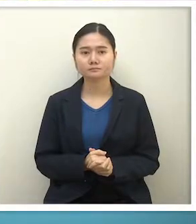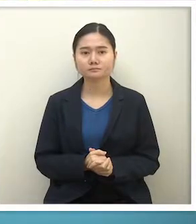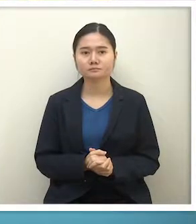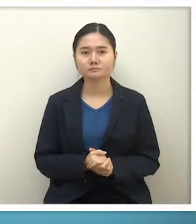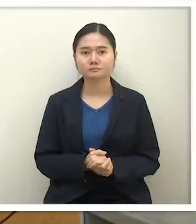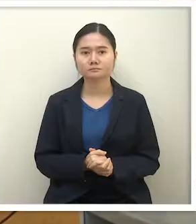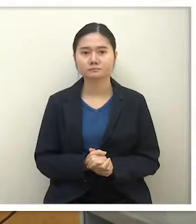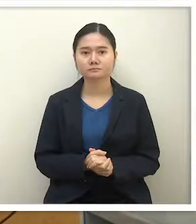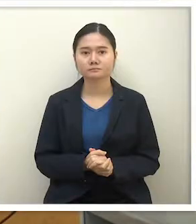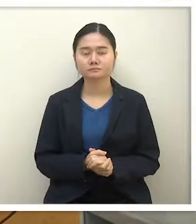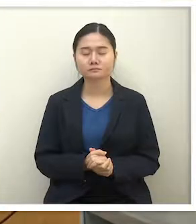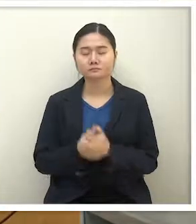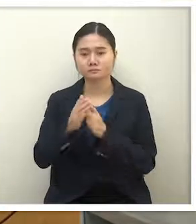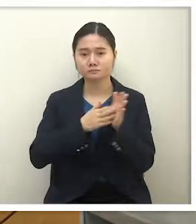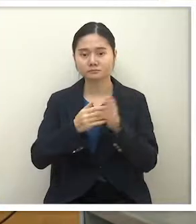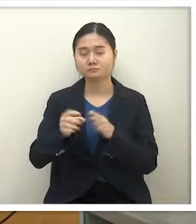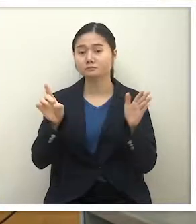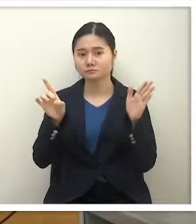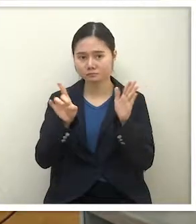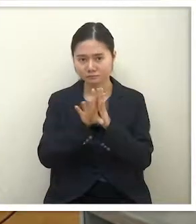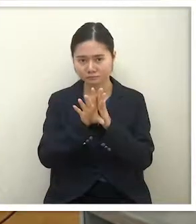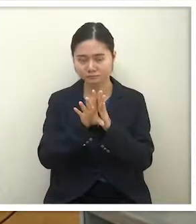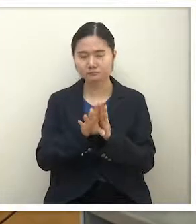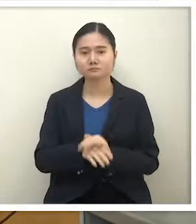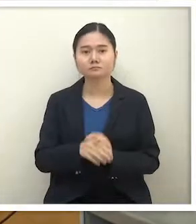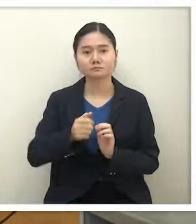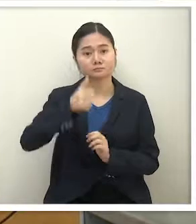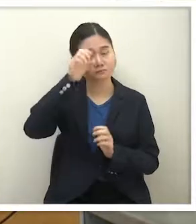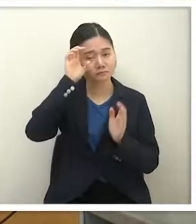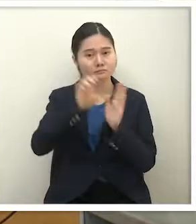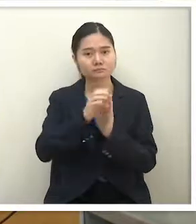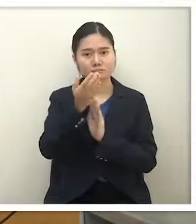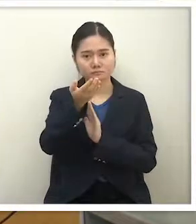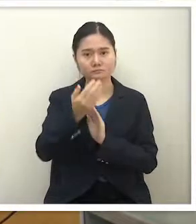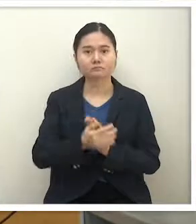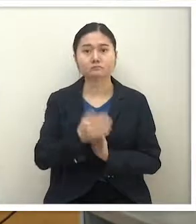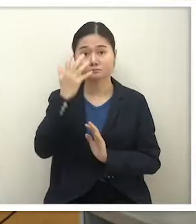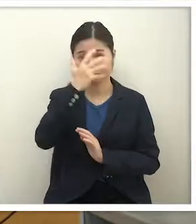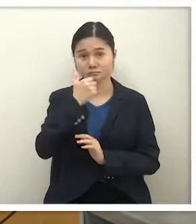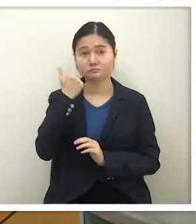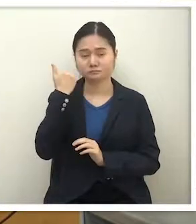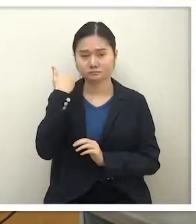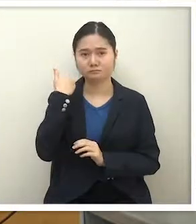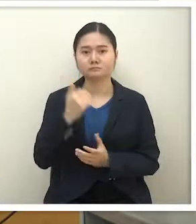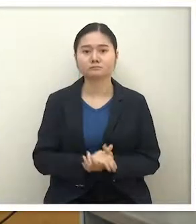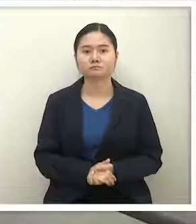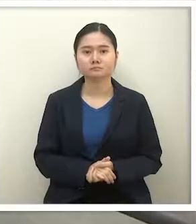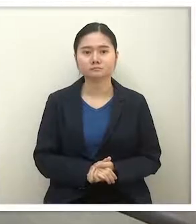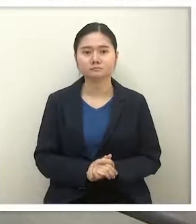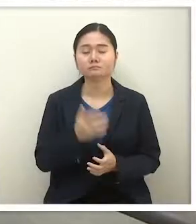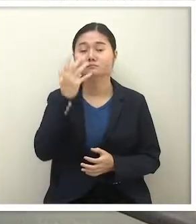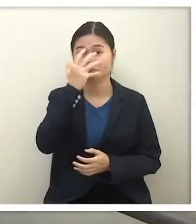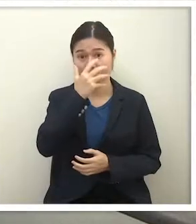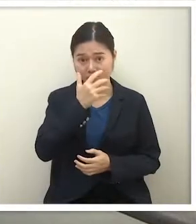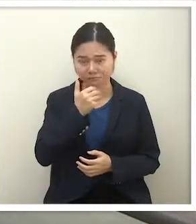น final image สุดท้ายเลยได้เป็นภาพนี้มาสวยไหมครับสวยเลยใ